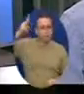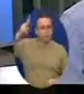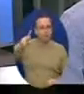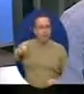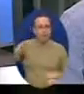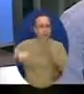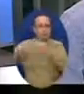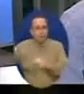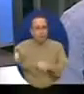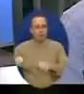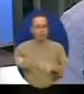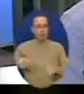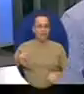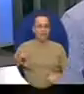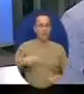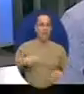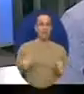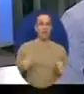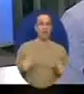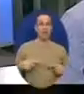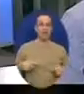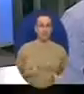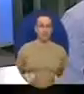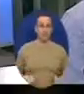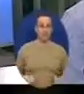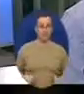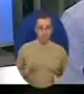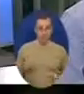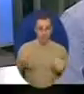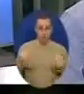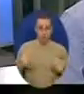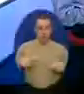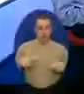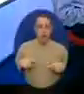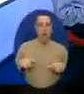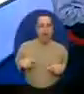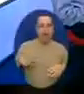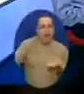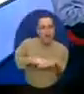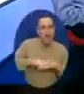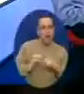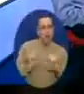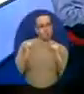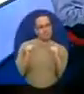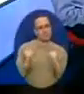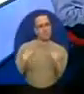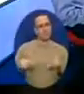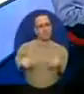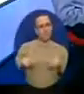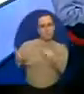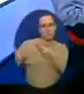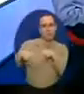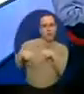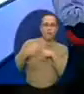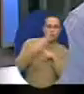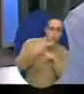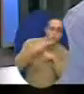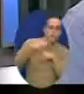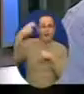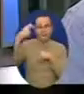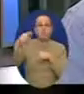חיים. ואיכות חיים שנשען על רגל של קיום משותף. קיום משותף בין יהודים לערבים. זה האתגר הכי גדול